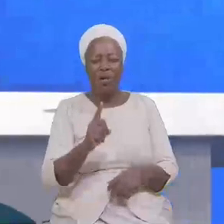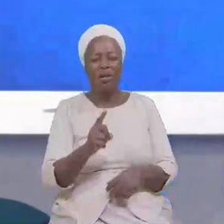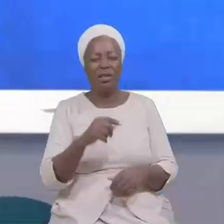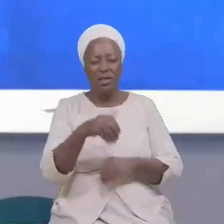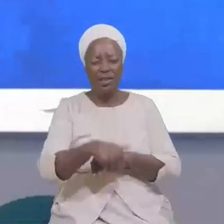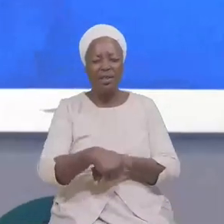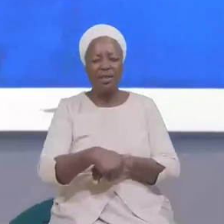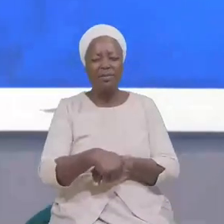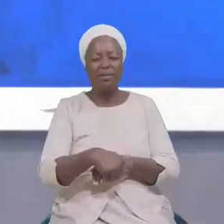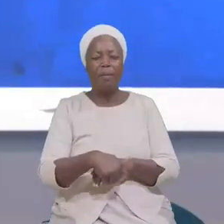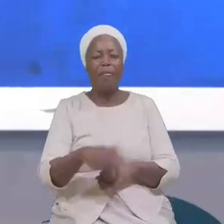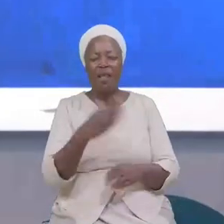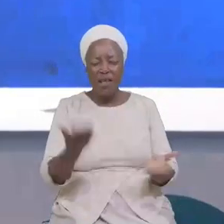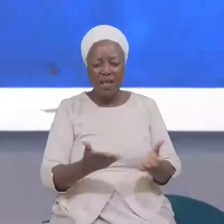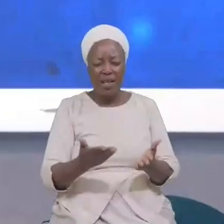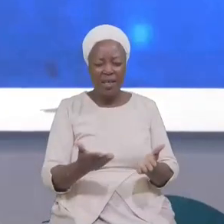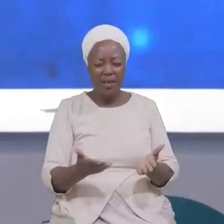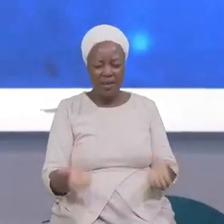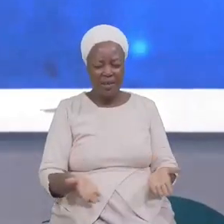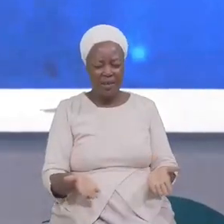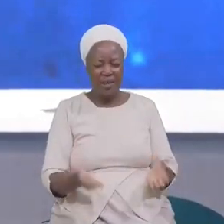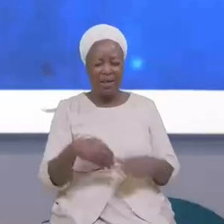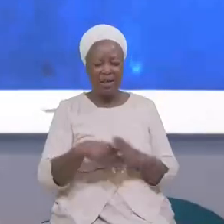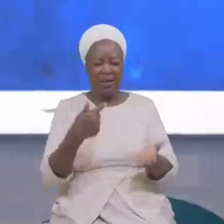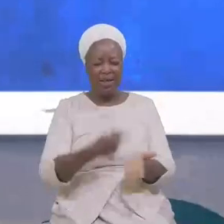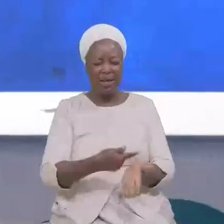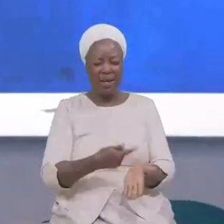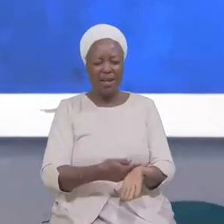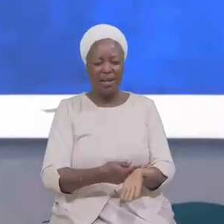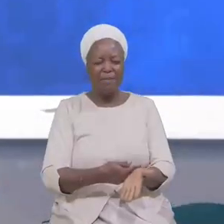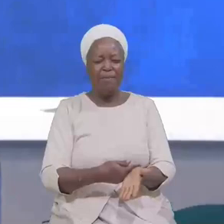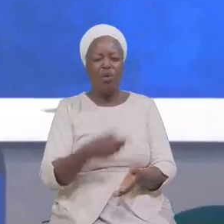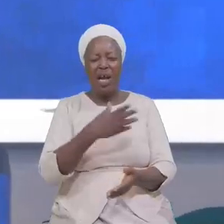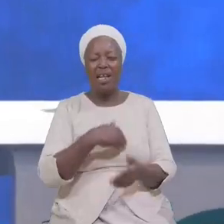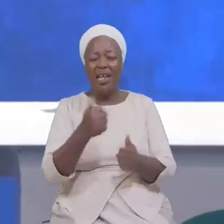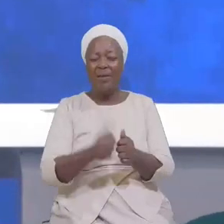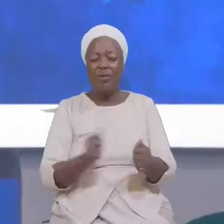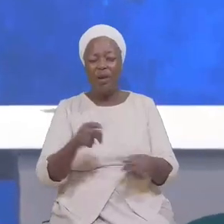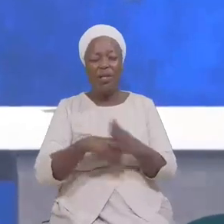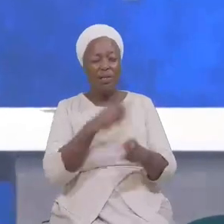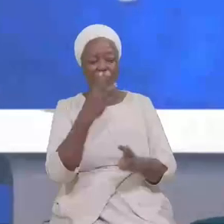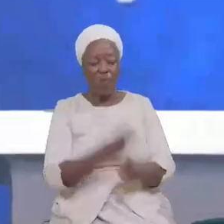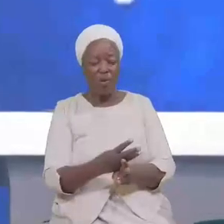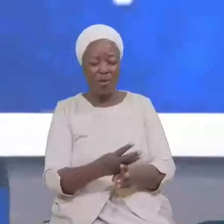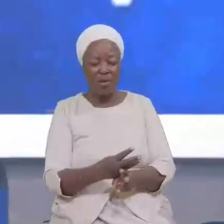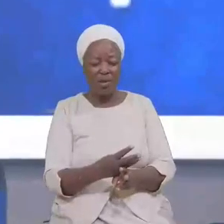soir, ici au lieu Alpha, et partout dans le monde,